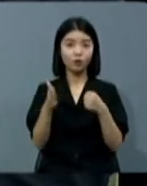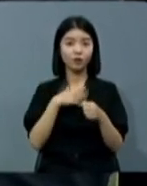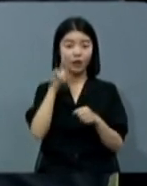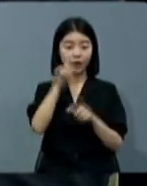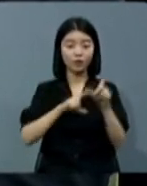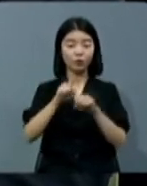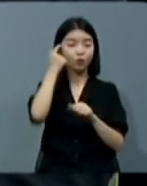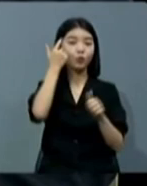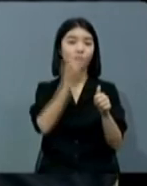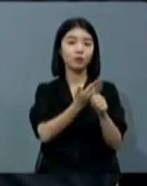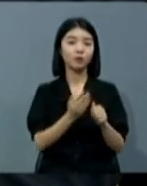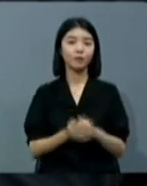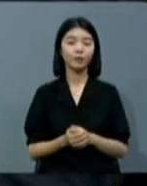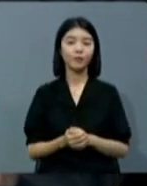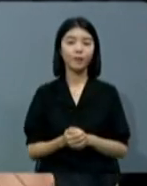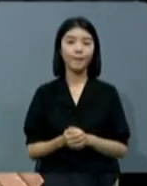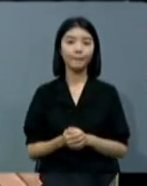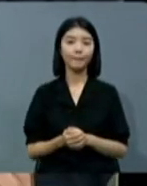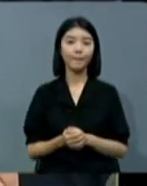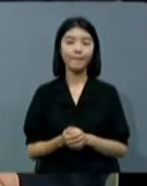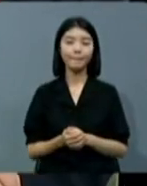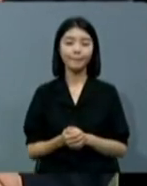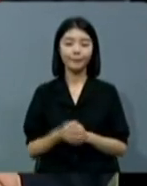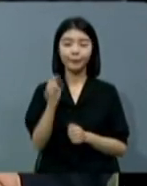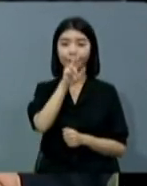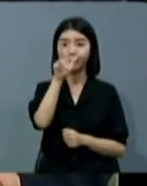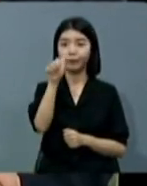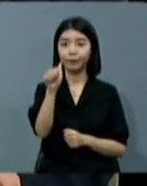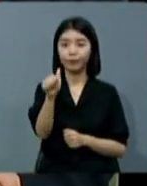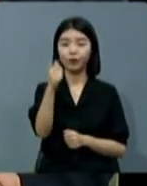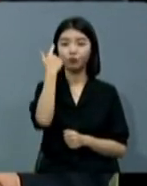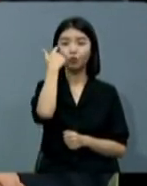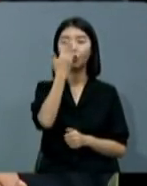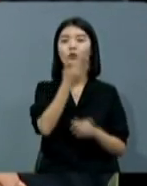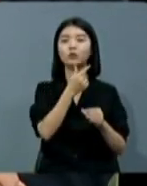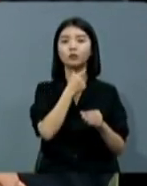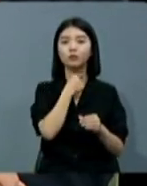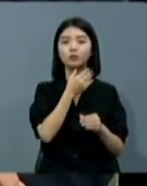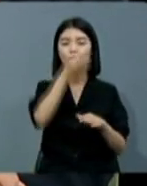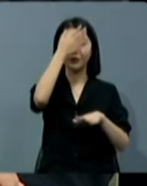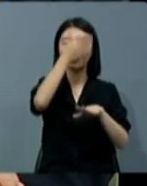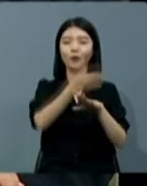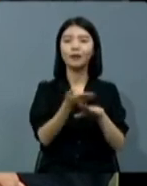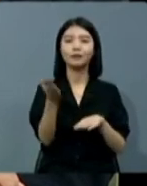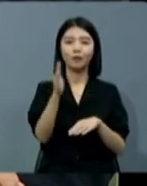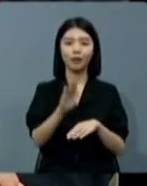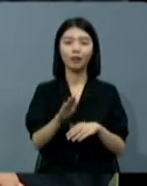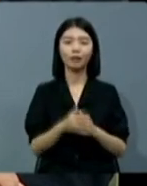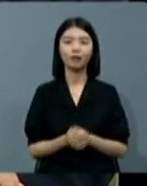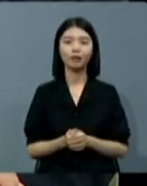하나 더 물어보겠습니다. 네. 원지사님한테 좀 죄송스러운